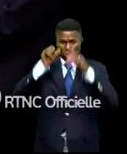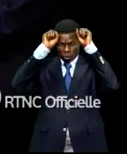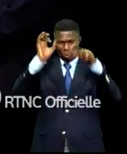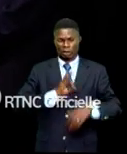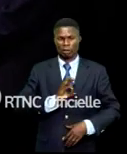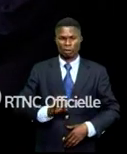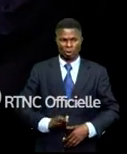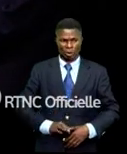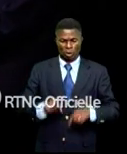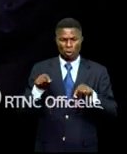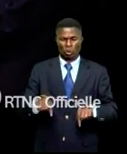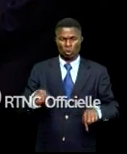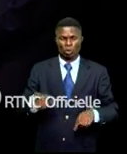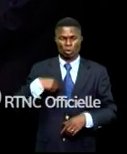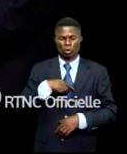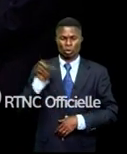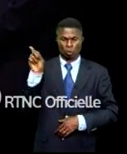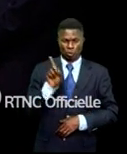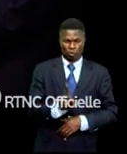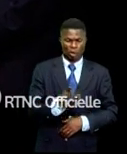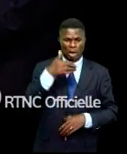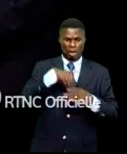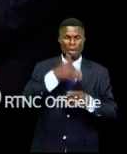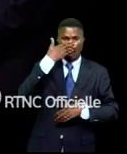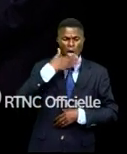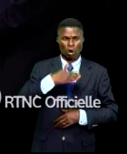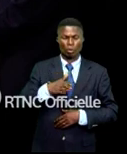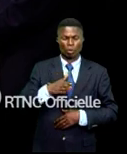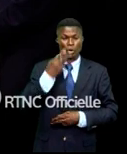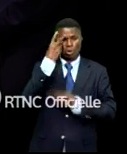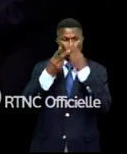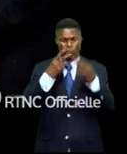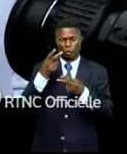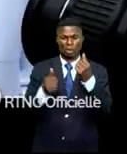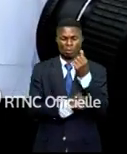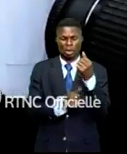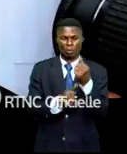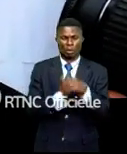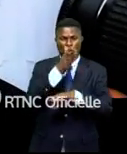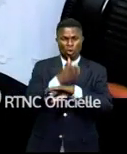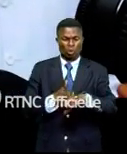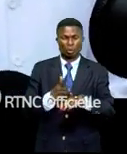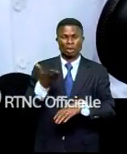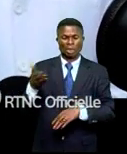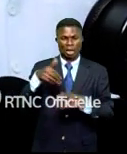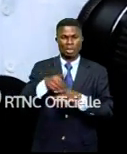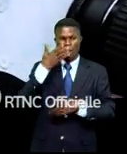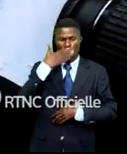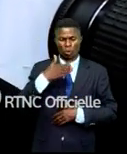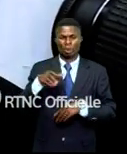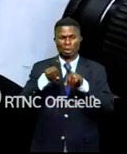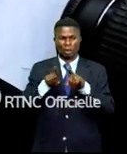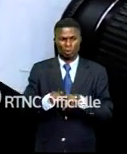République. Aujourd'hui, nous sommes venus encore une fois revoir l'état de santé de nos malades, aussi